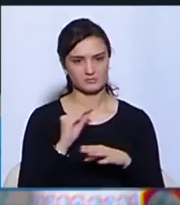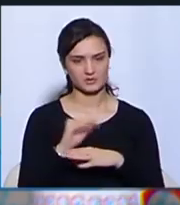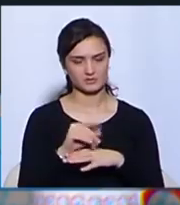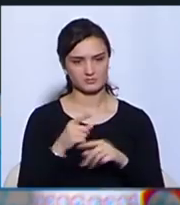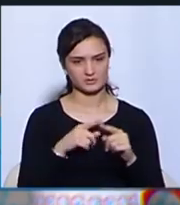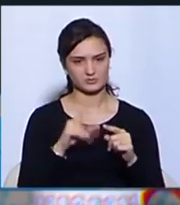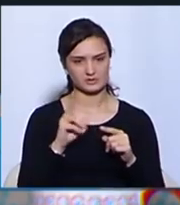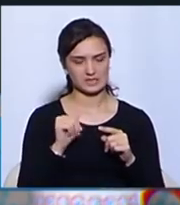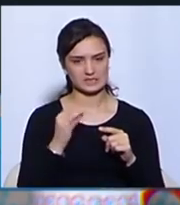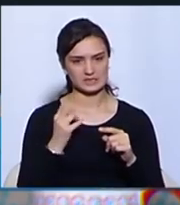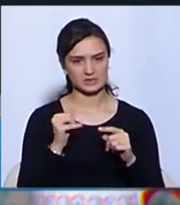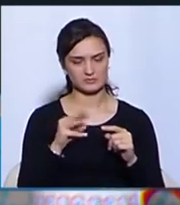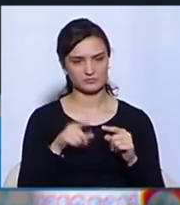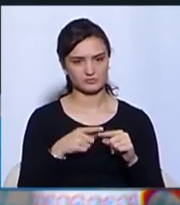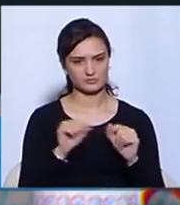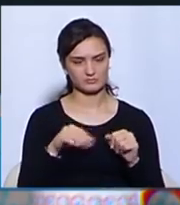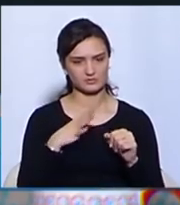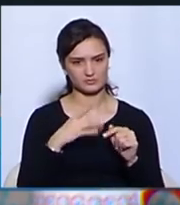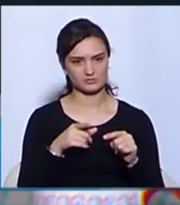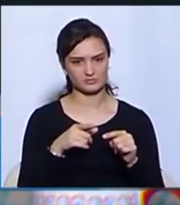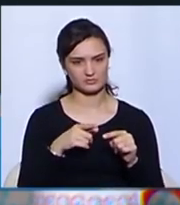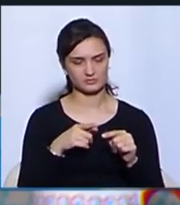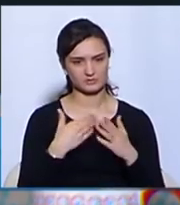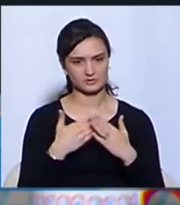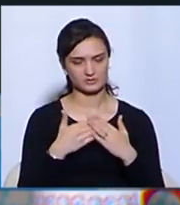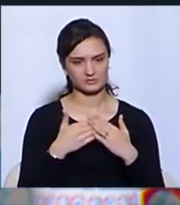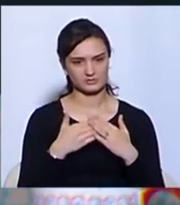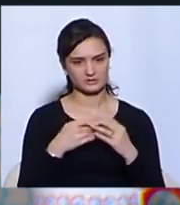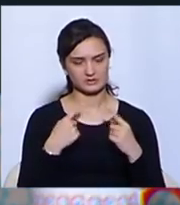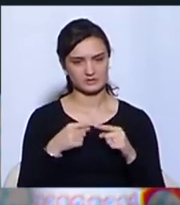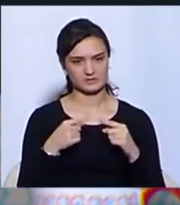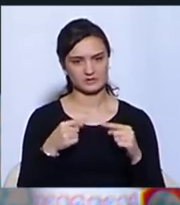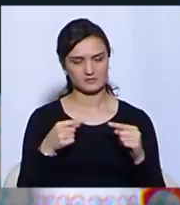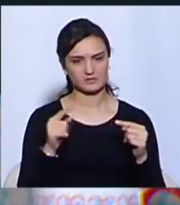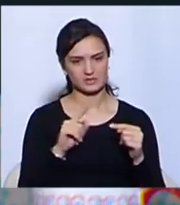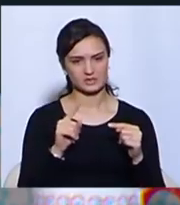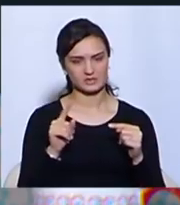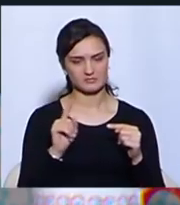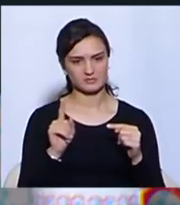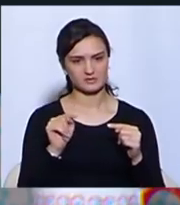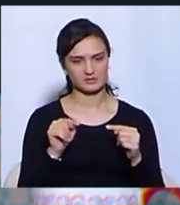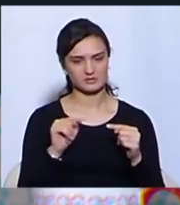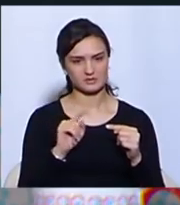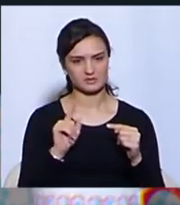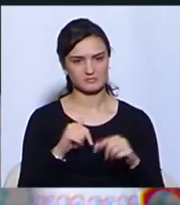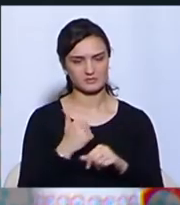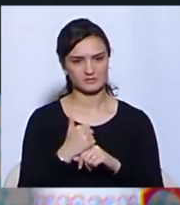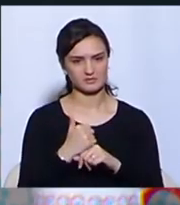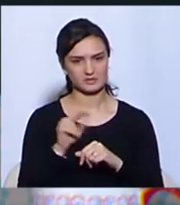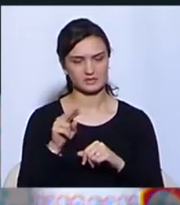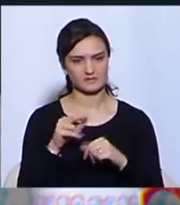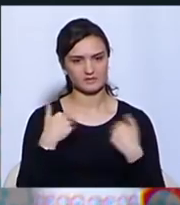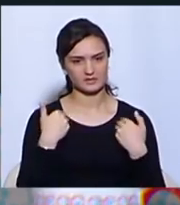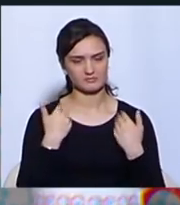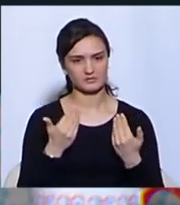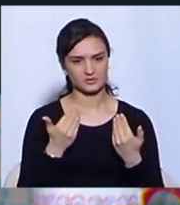დამატებით ეს იყოს კალციუმი, შეიძლება ეს იყოს ვთქვათ სხვა ელემენტები, რაც აქ როლს თამაშობს და რაც მთავარია D